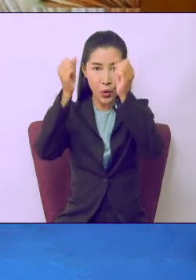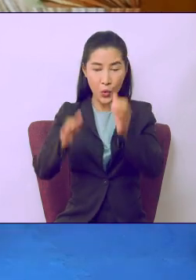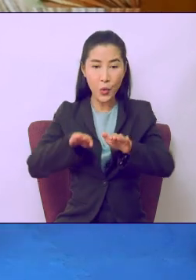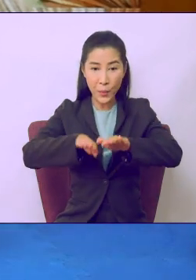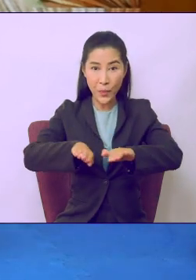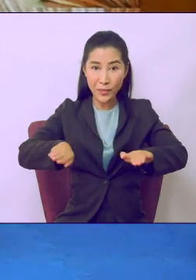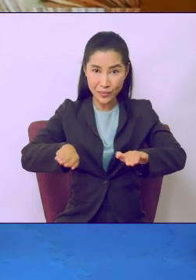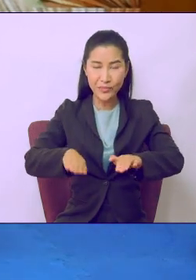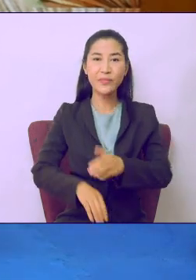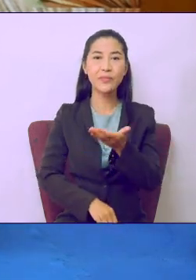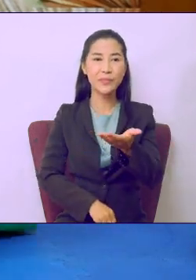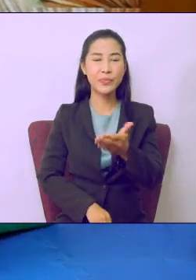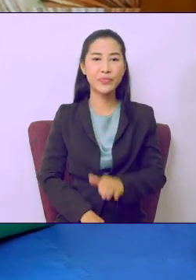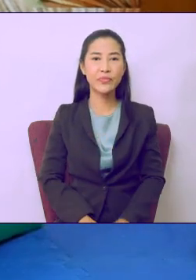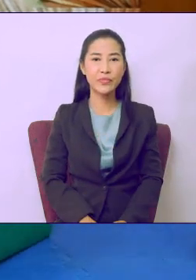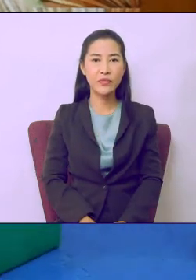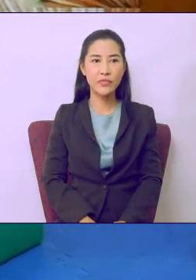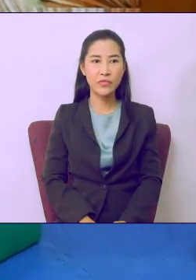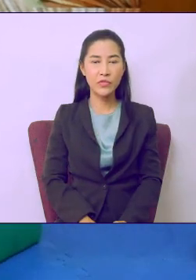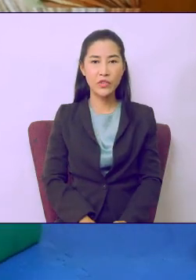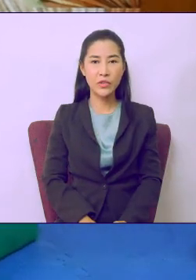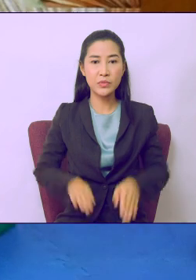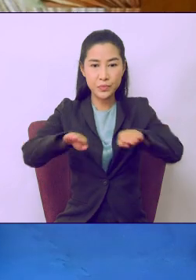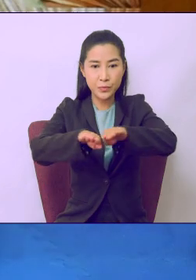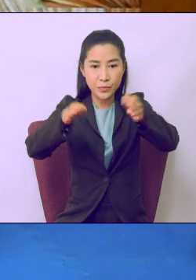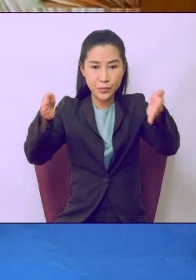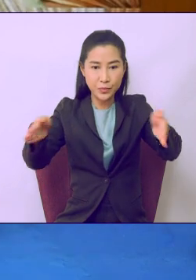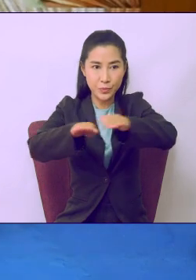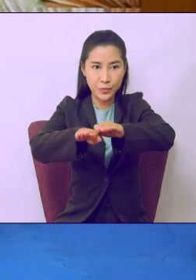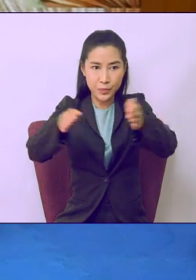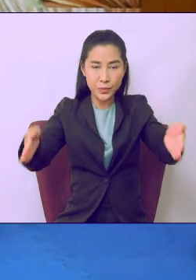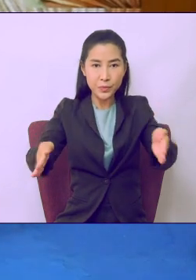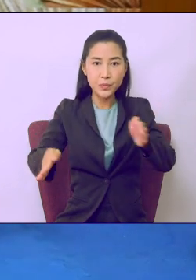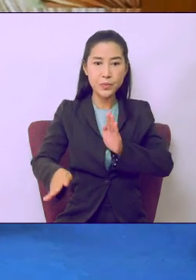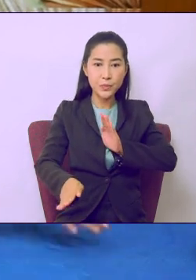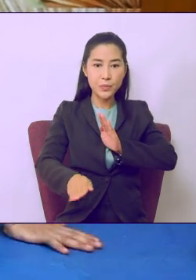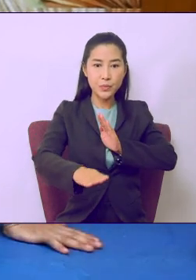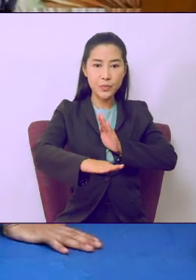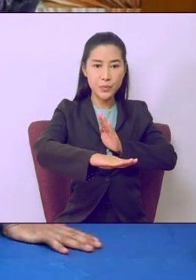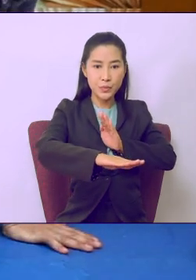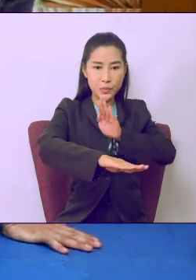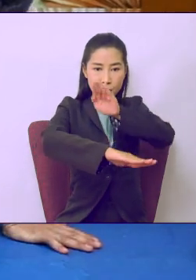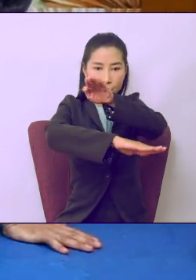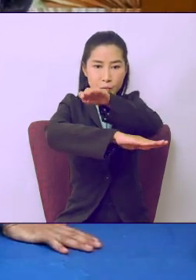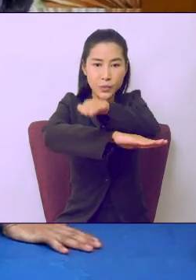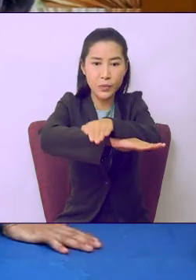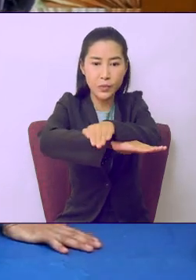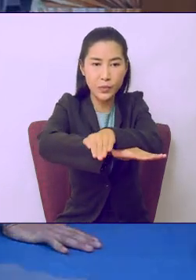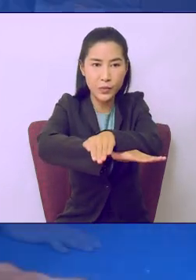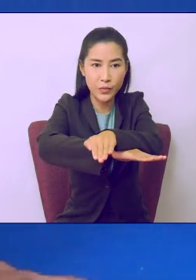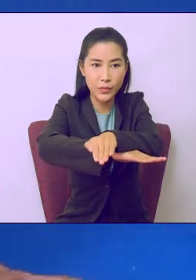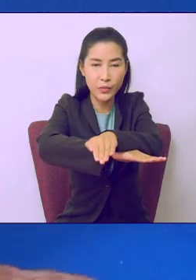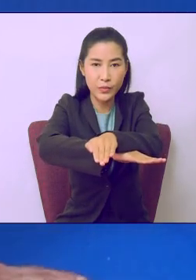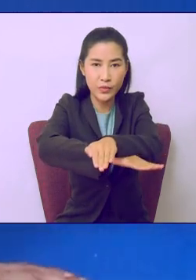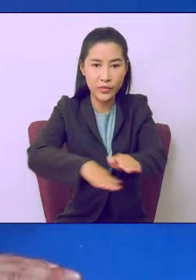ครับก็คือว่านะครับเราจะเอาตัวเราเข้าไปนะครับในในในตัวบล็อกเนี่ยนะครับวางเห็นไหมครับมันก็จะเป็นตัวซัพพอร์ต